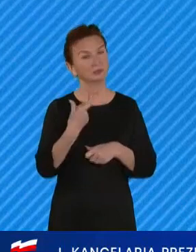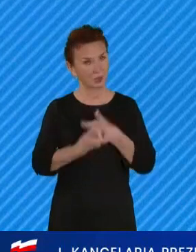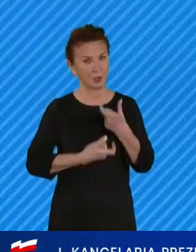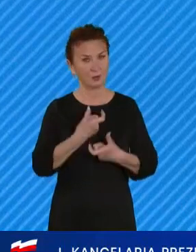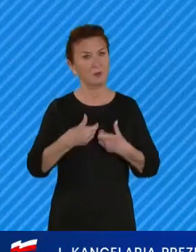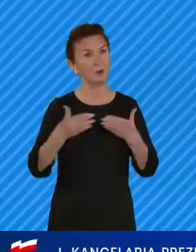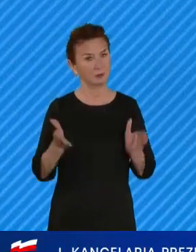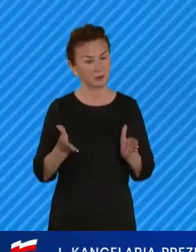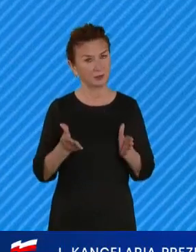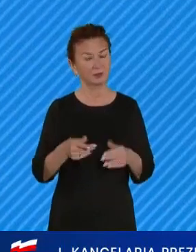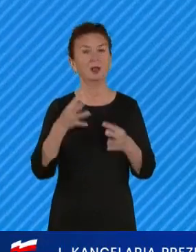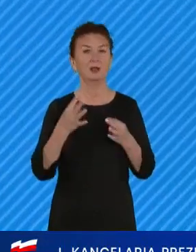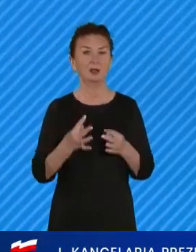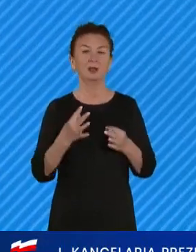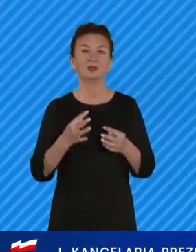Znajdujemy się zatem